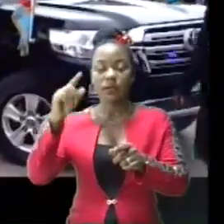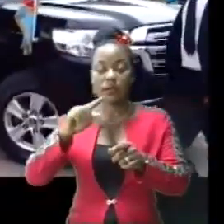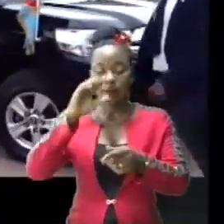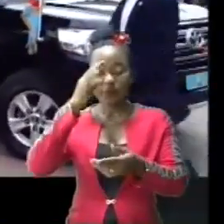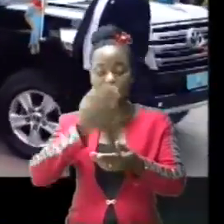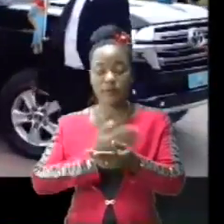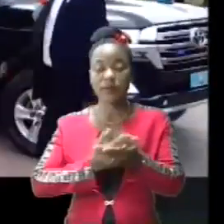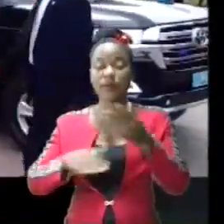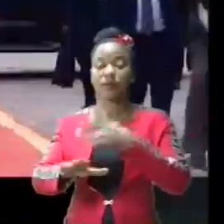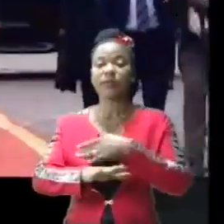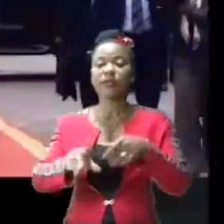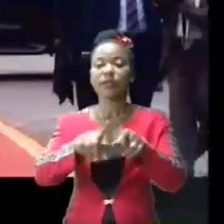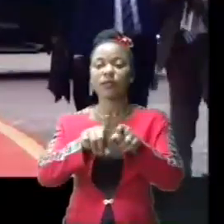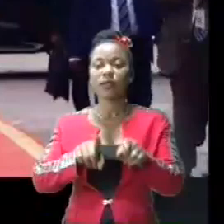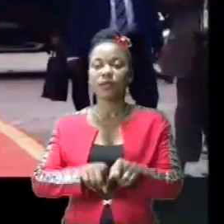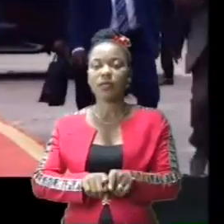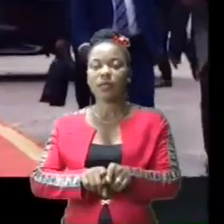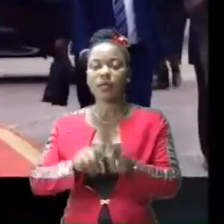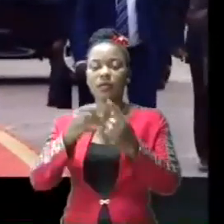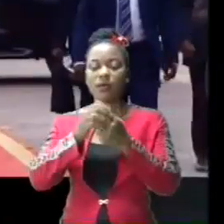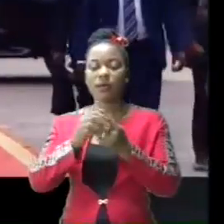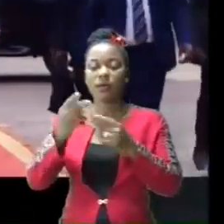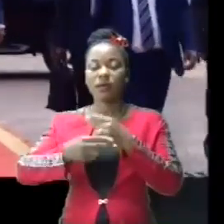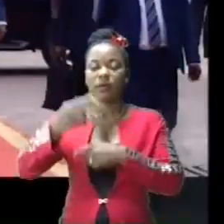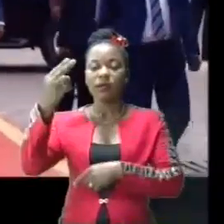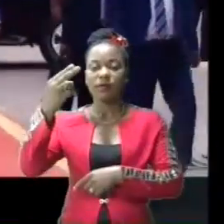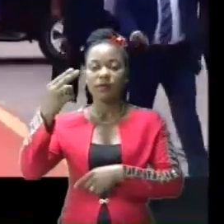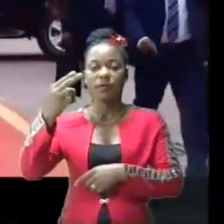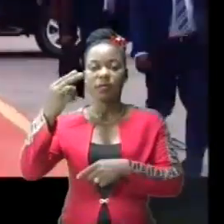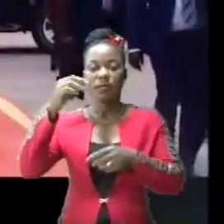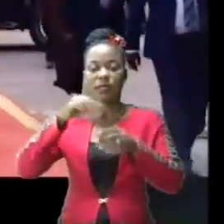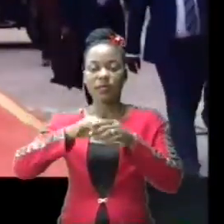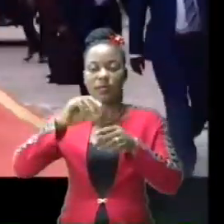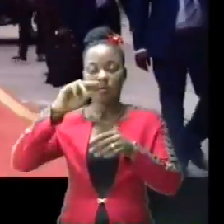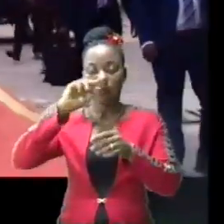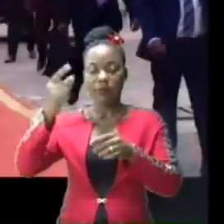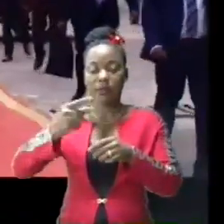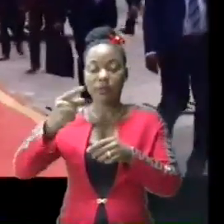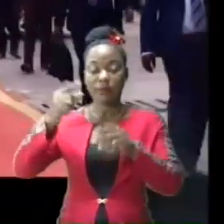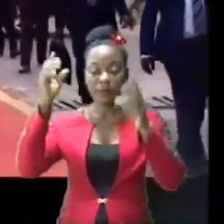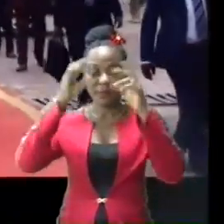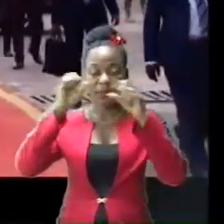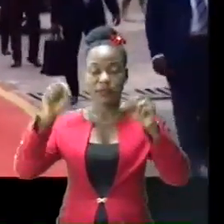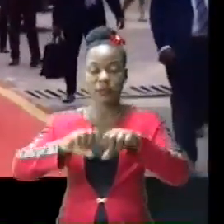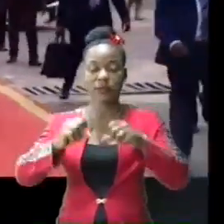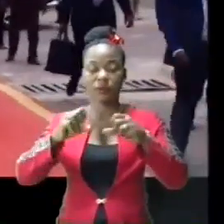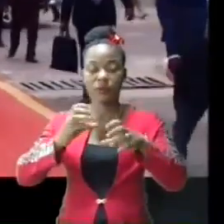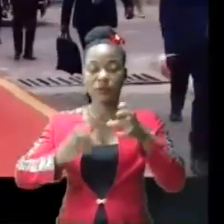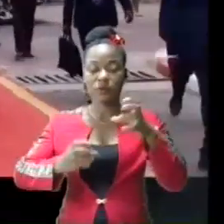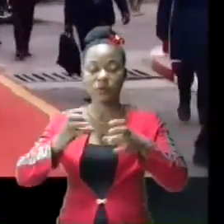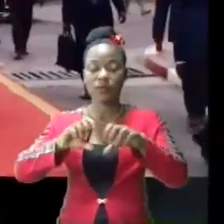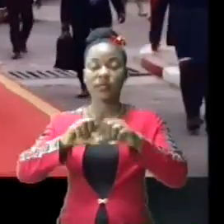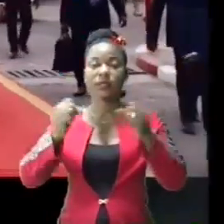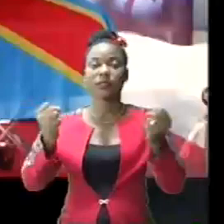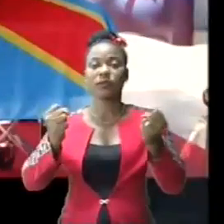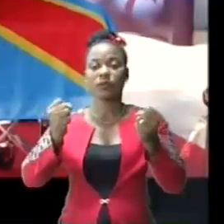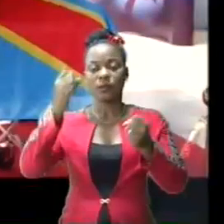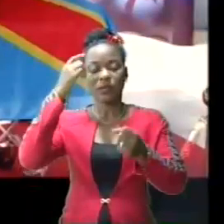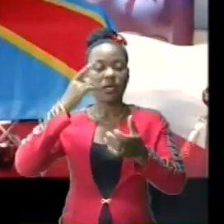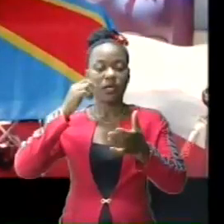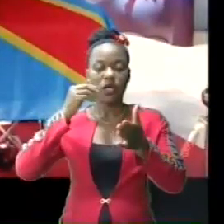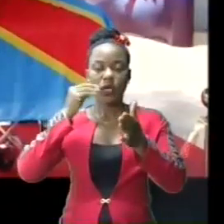pays qui a été, il y a quelques mois, élevé au rang de premier président de la Cour de cassation au terme d'une